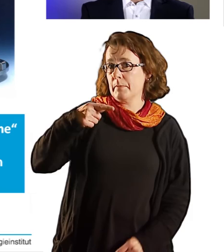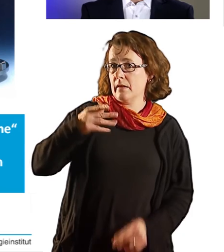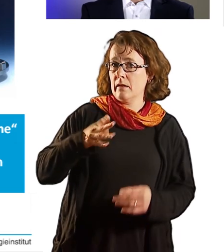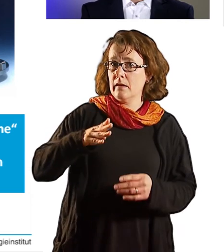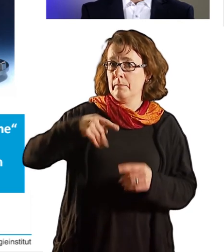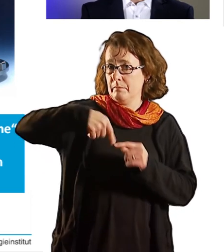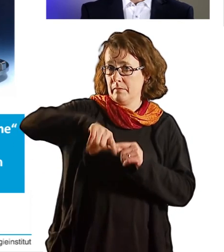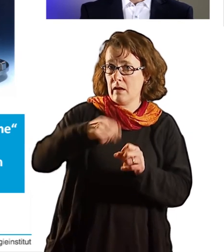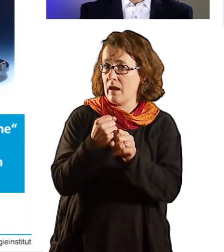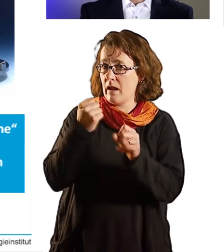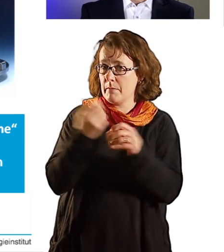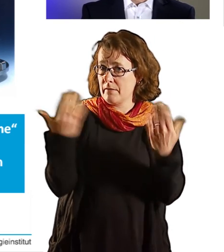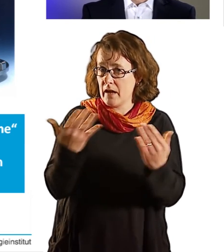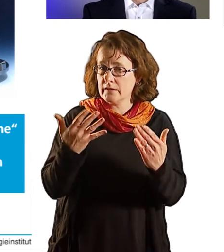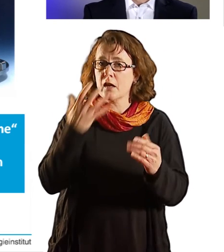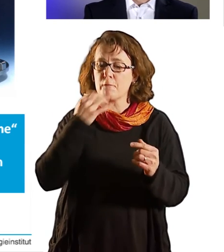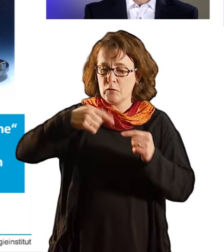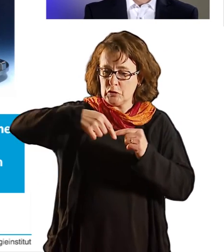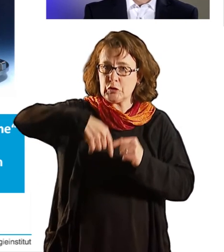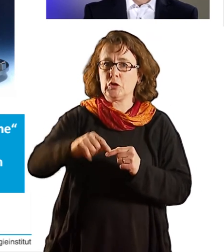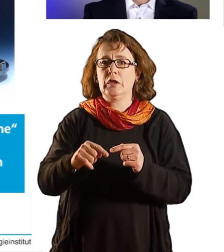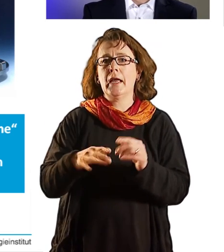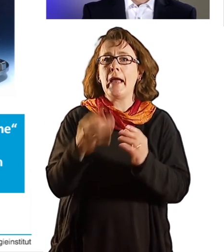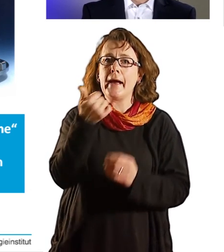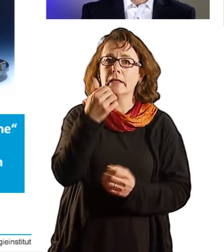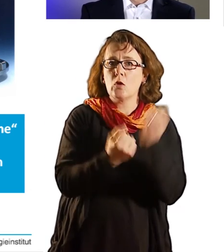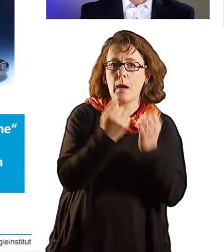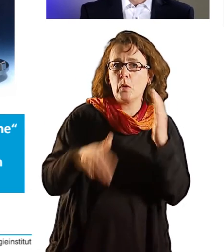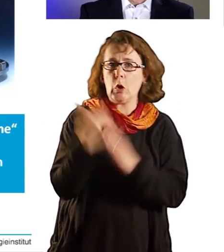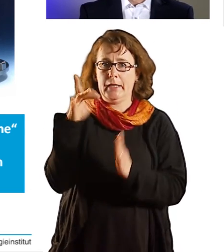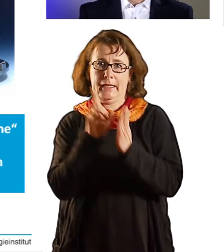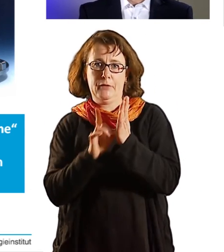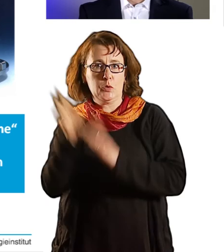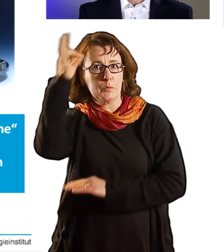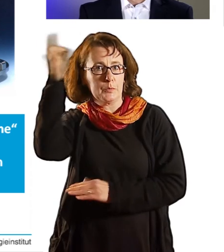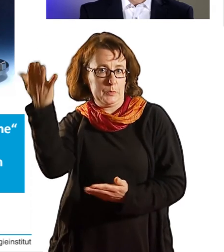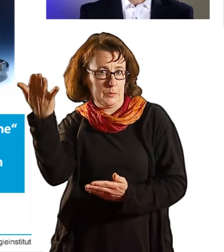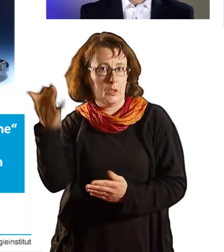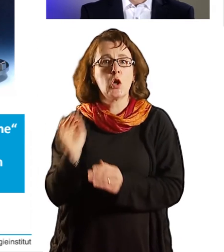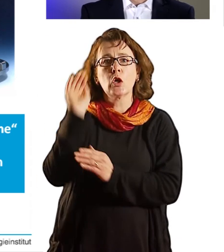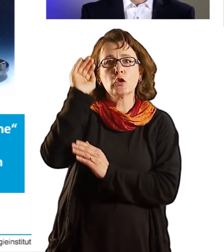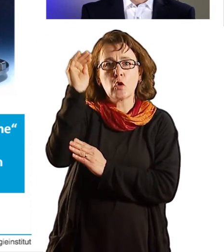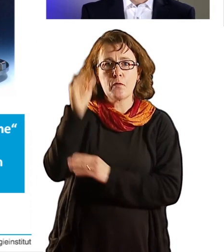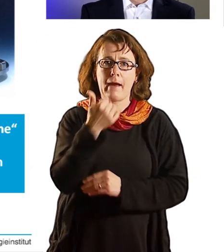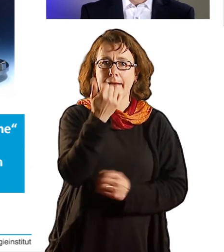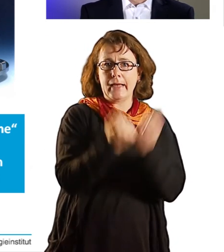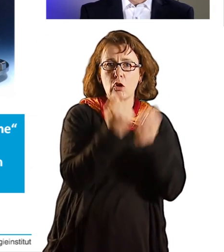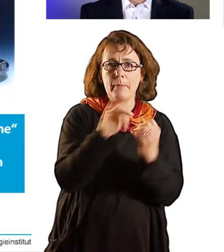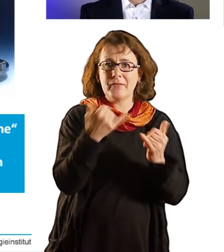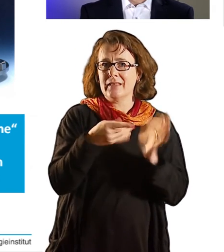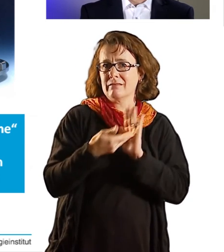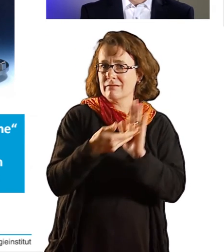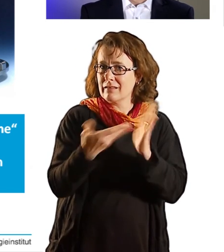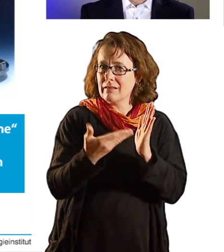Derzeit wird in der PTB auch intensiv an einer absehbaren Neudefinition des Kilogramms gearbeitet. Zukünftig kann ein Kilogramm zum Beispiel durch eine